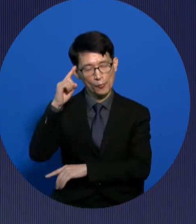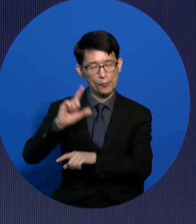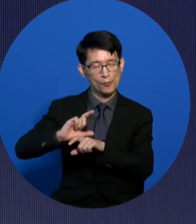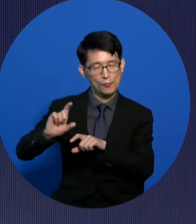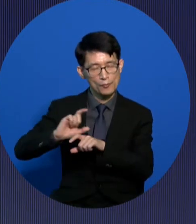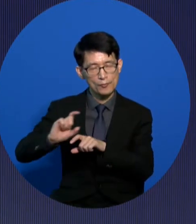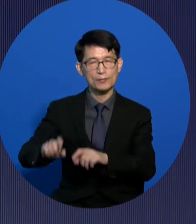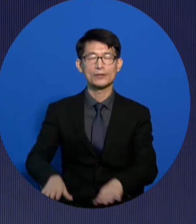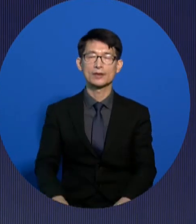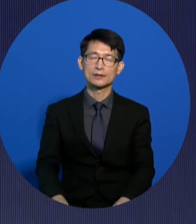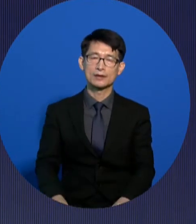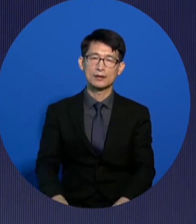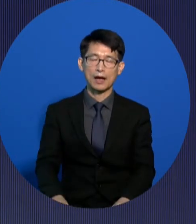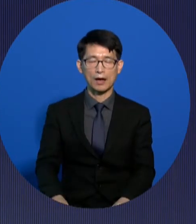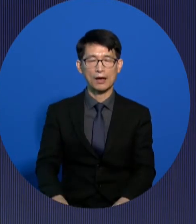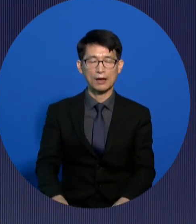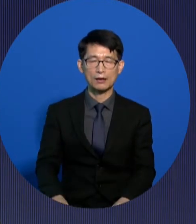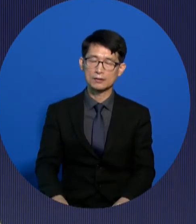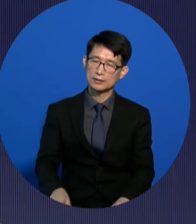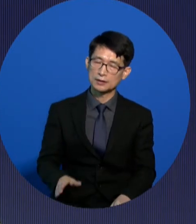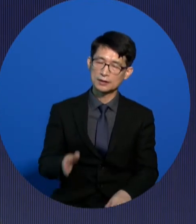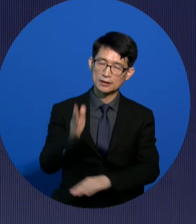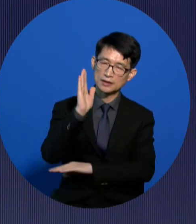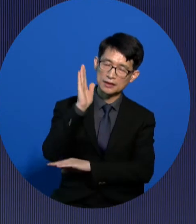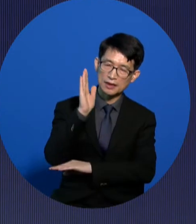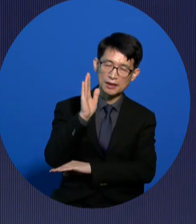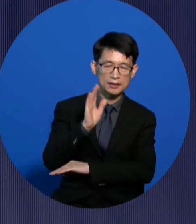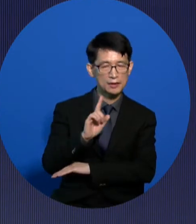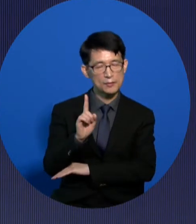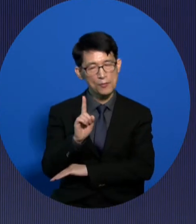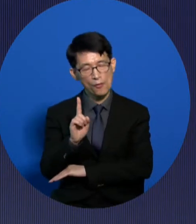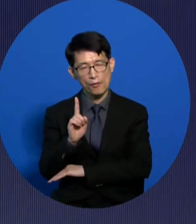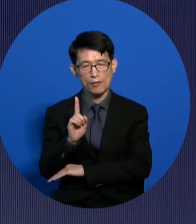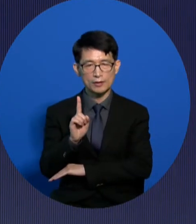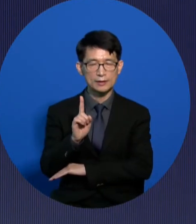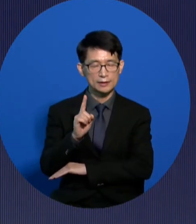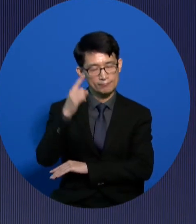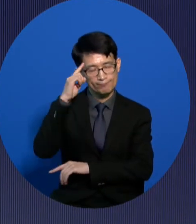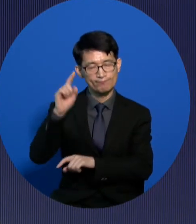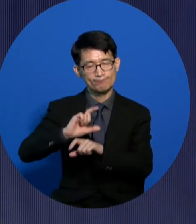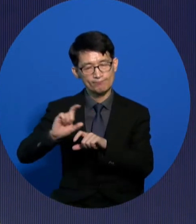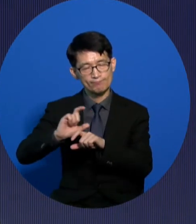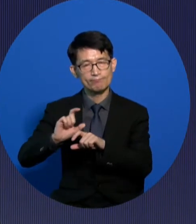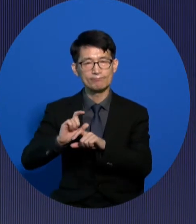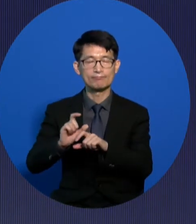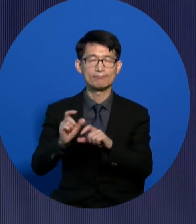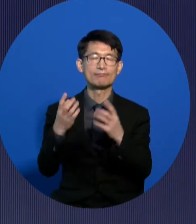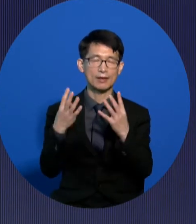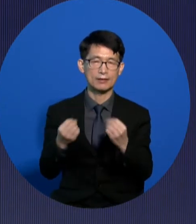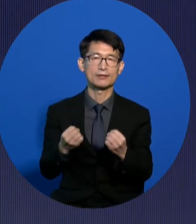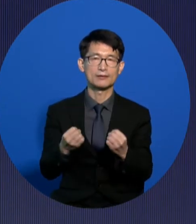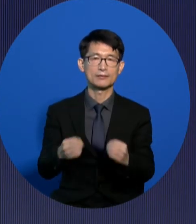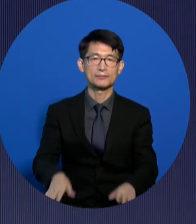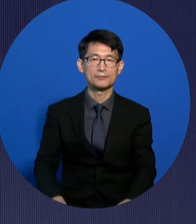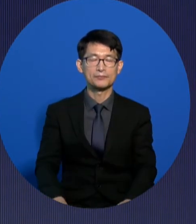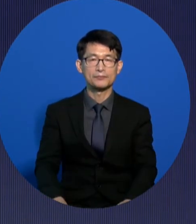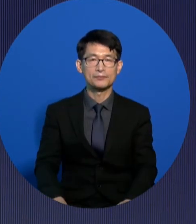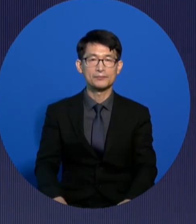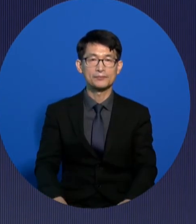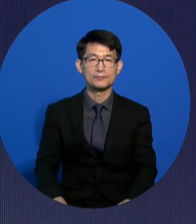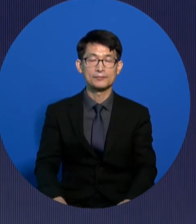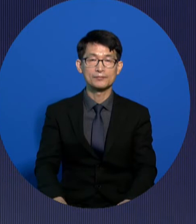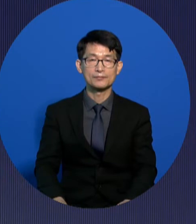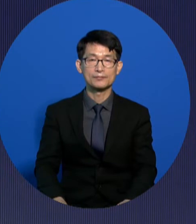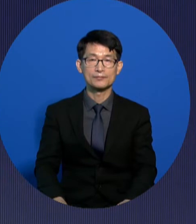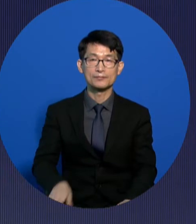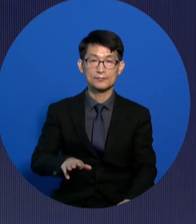지금 어디서부터 시작을 해야 되지라는 고민이 좀 생겼습니다. 틀림없이 이곳은